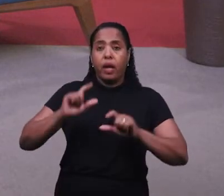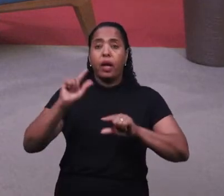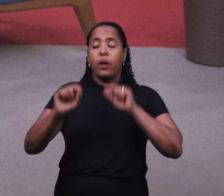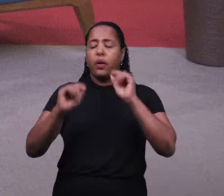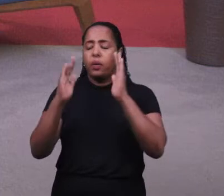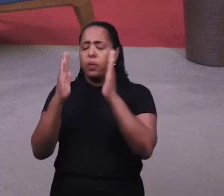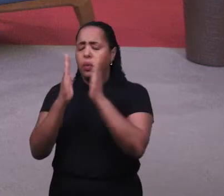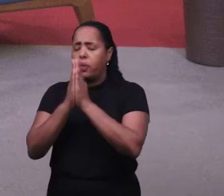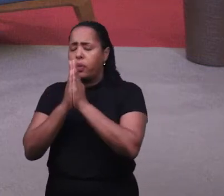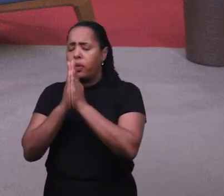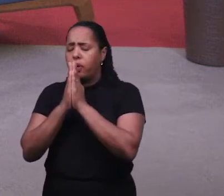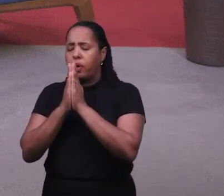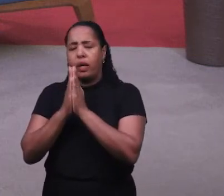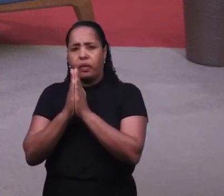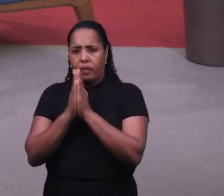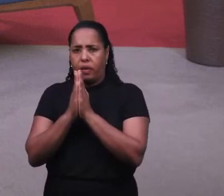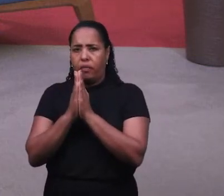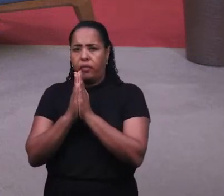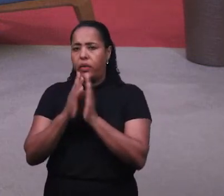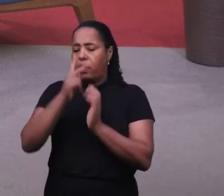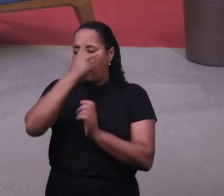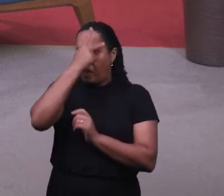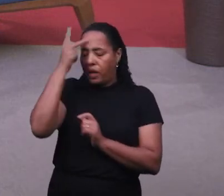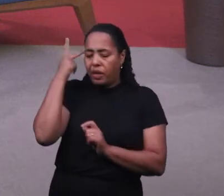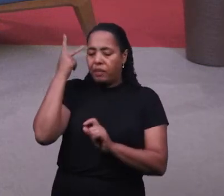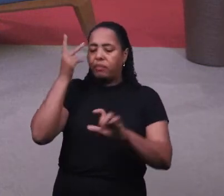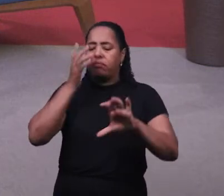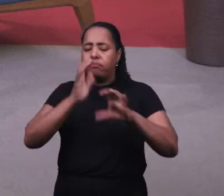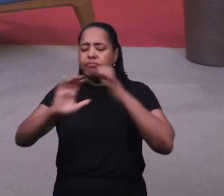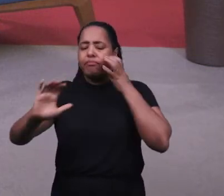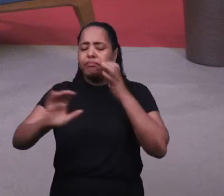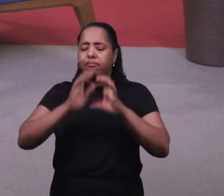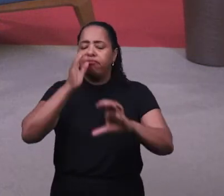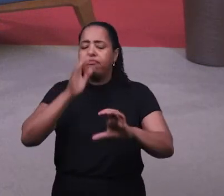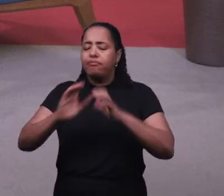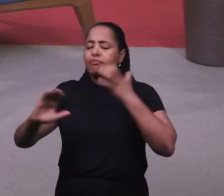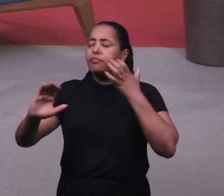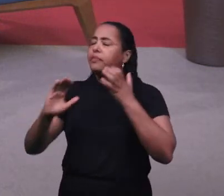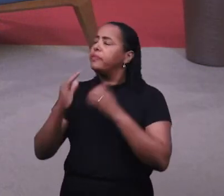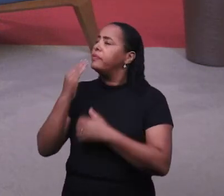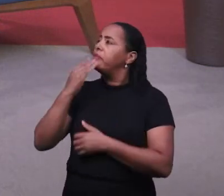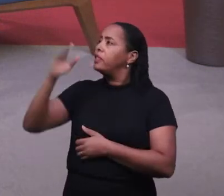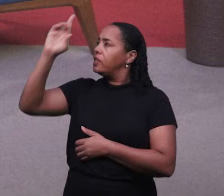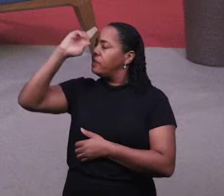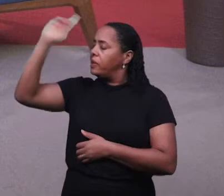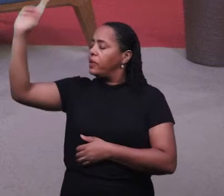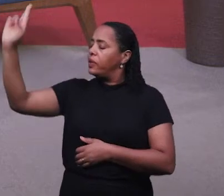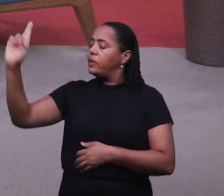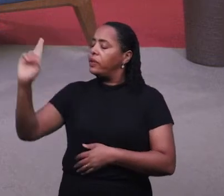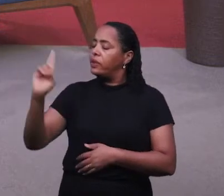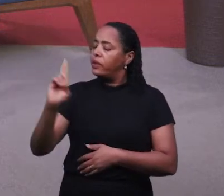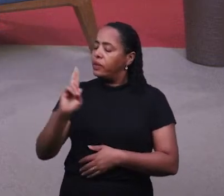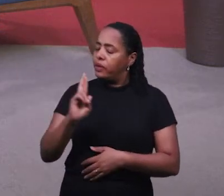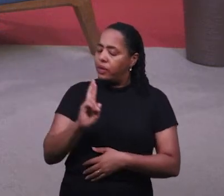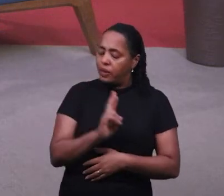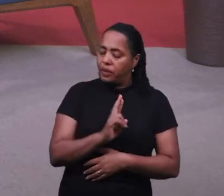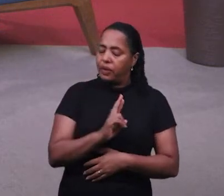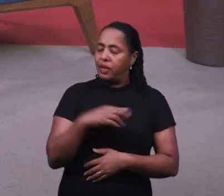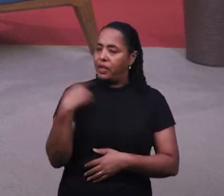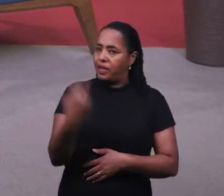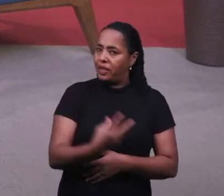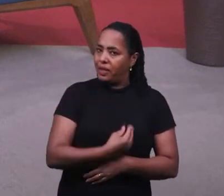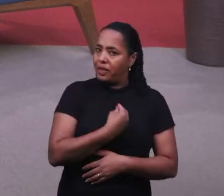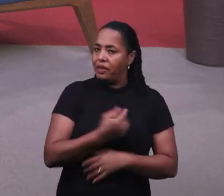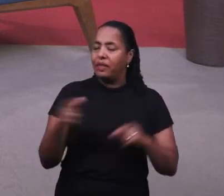d'Israël, c'est une prière où ceux qui chantent, nous demandons au Seigneur de